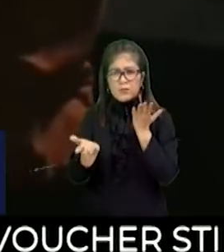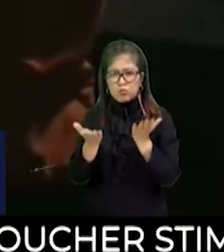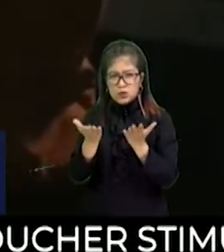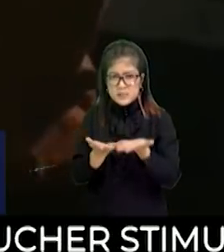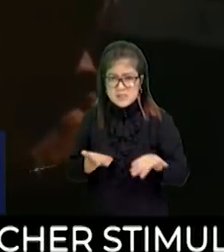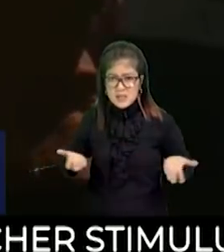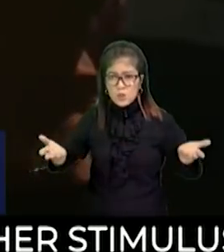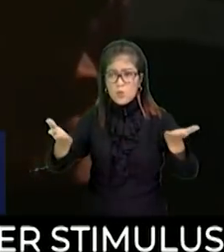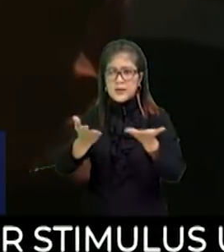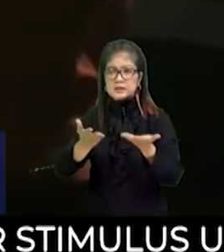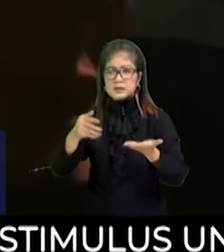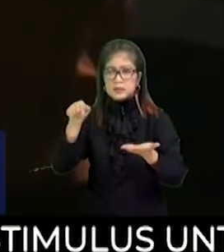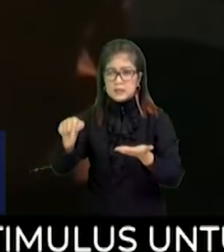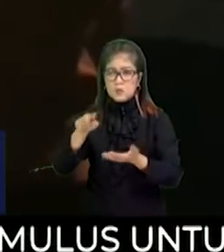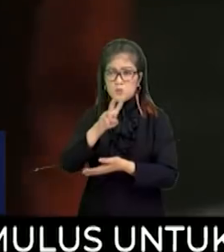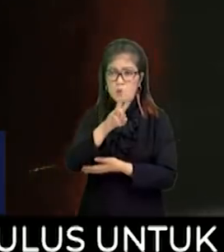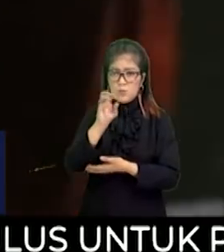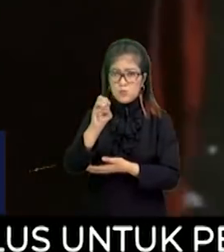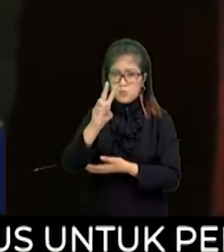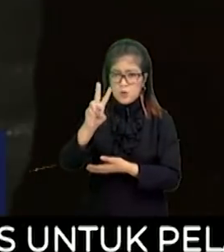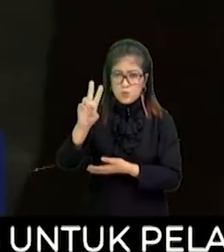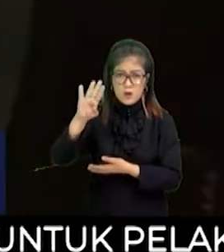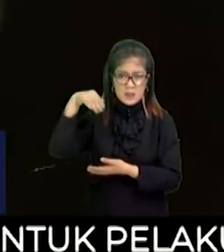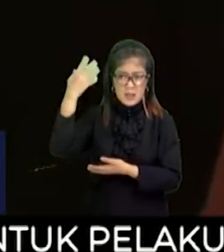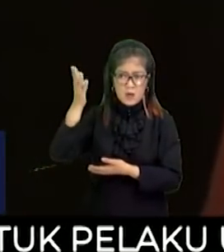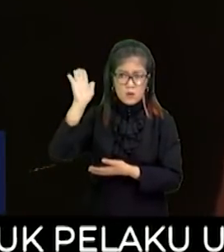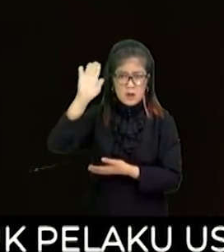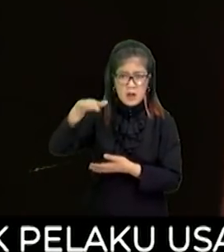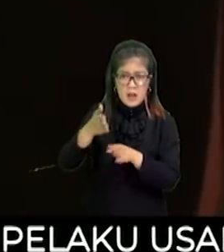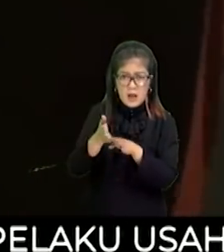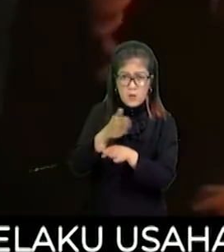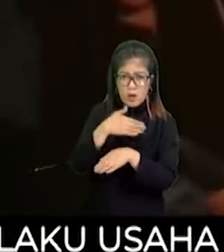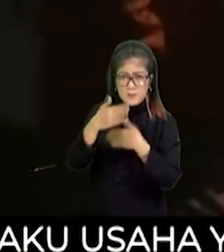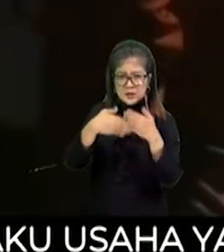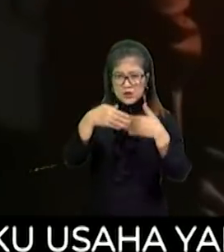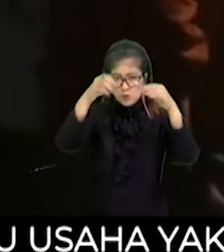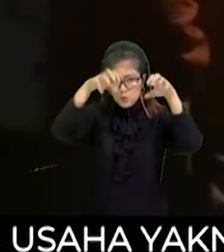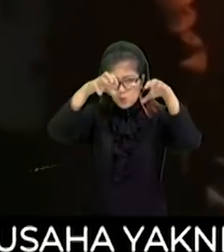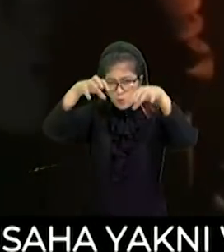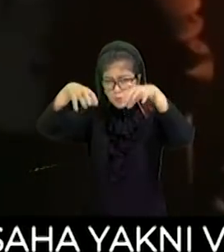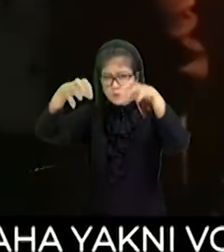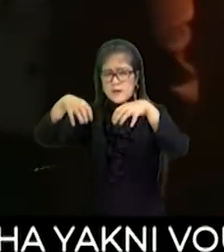tahun 2022 mendatang. Dari Cilegon, Banten, Iskandar Nasution, iNews, melaporkan.